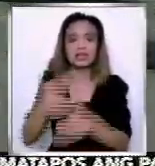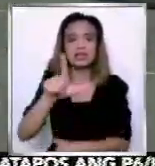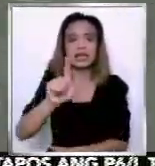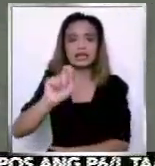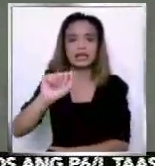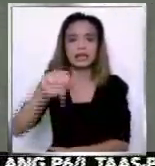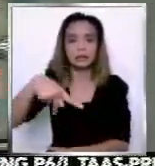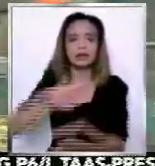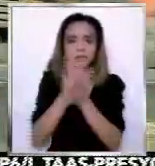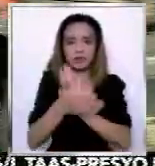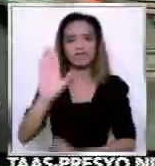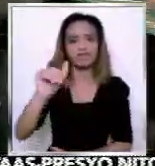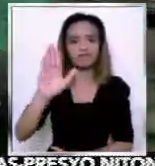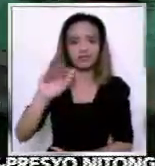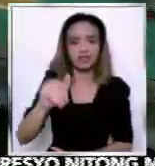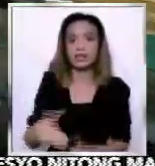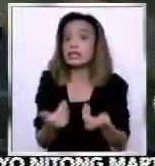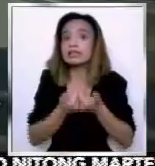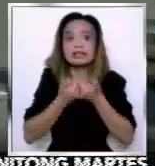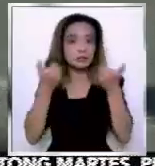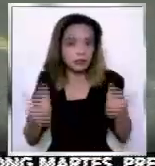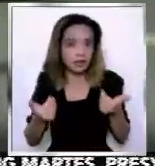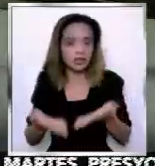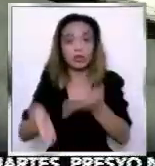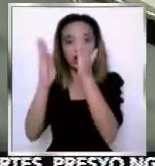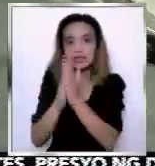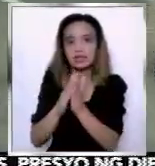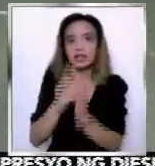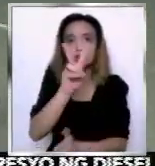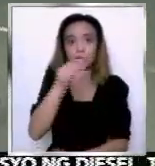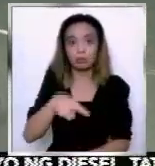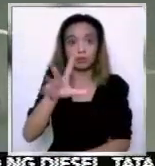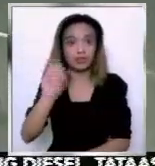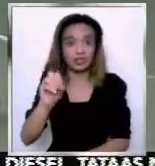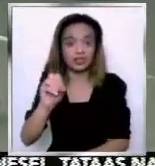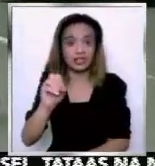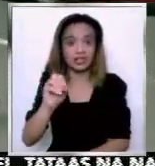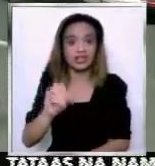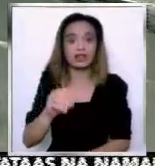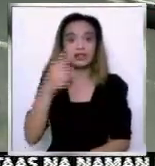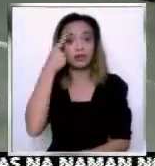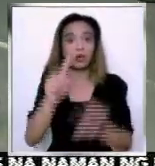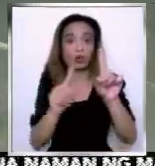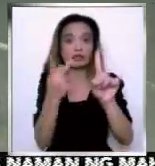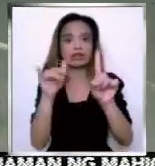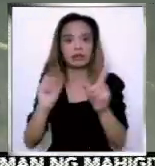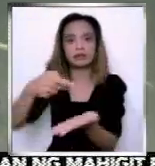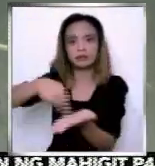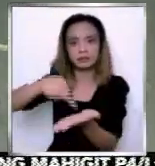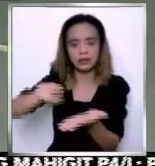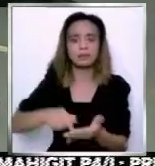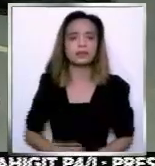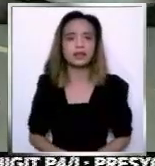piso. Hiwalay pa yan sa hiling na dagdag na 2 pesos and 50 centavos na pasahe sa kada kilometro. Nakatakdang dinggi ng